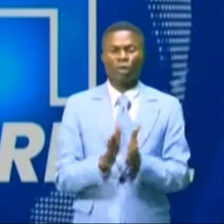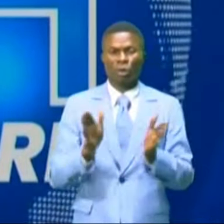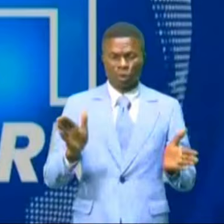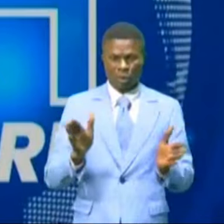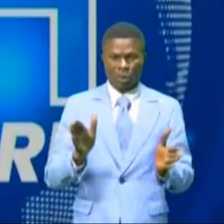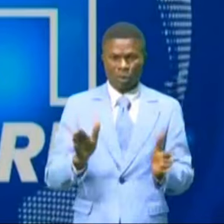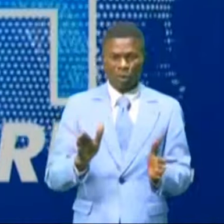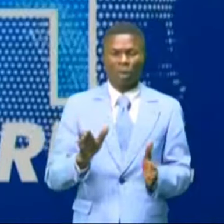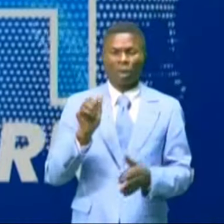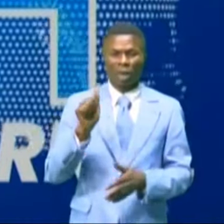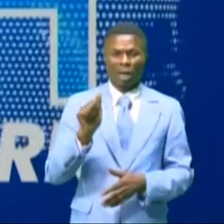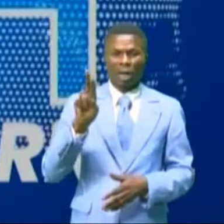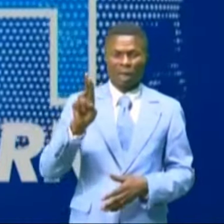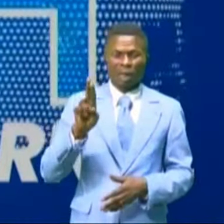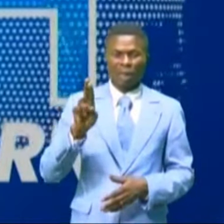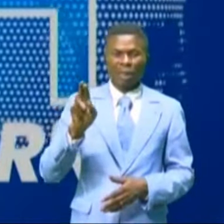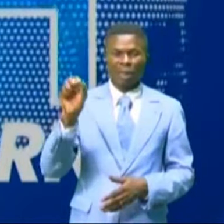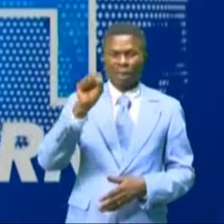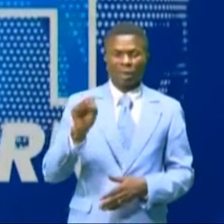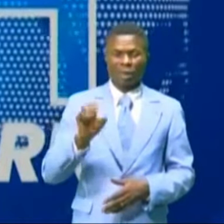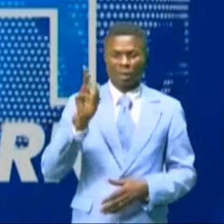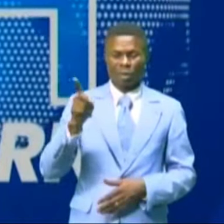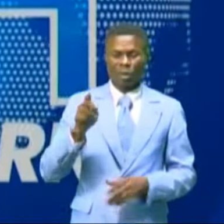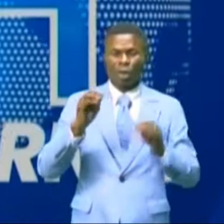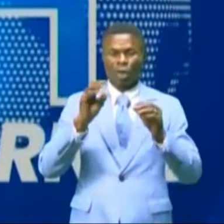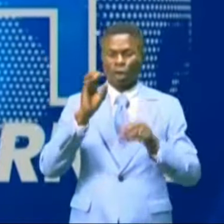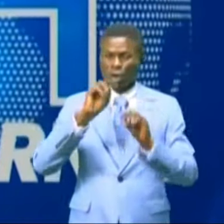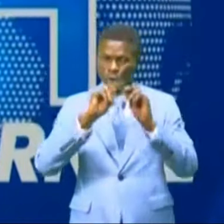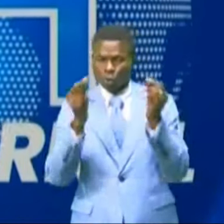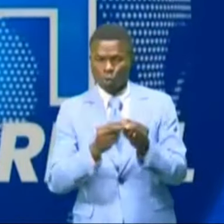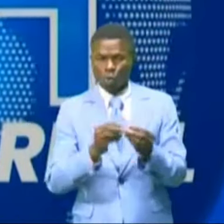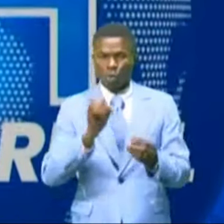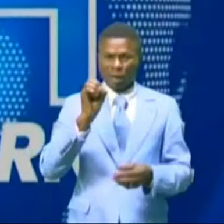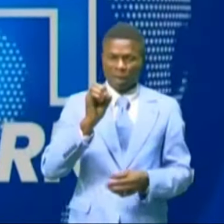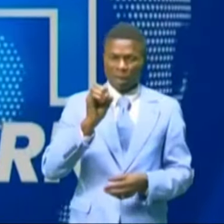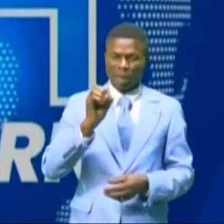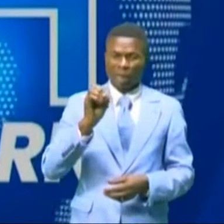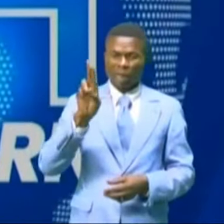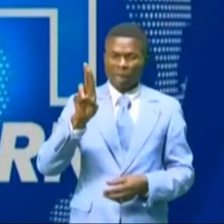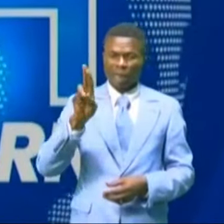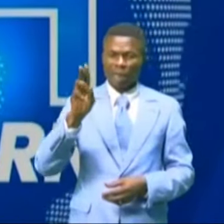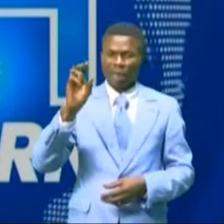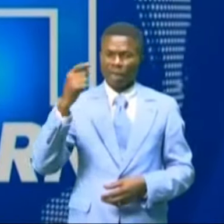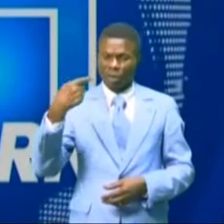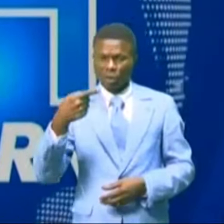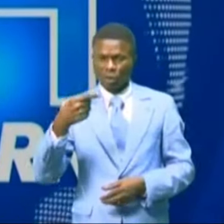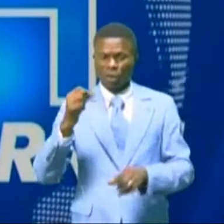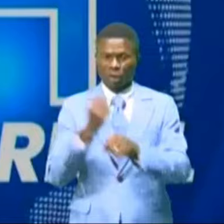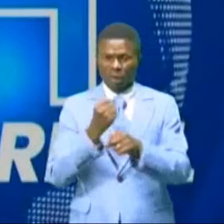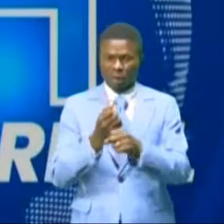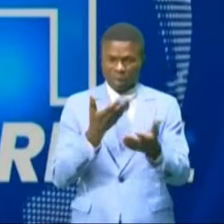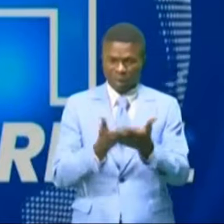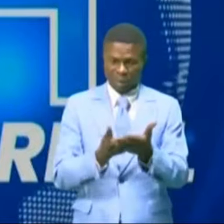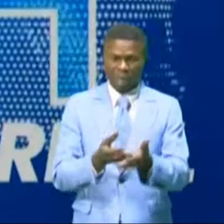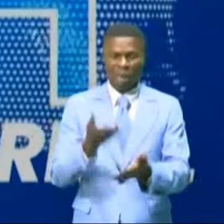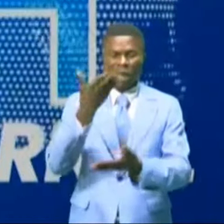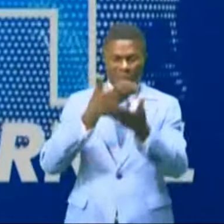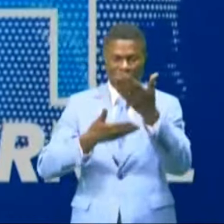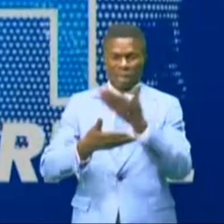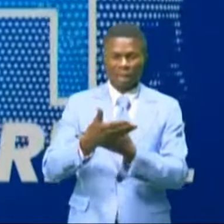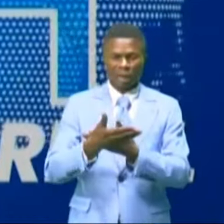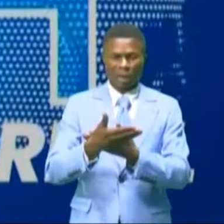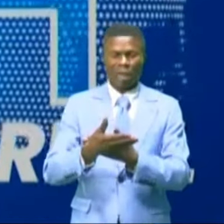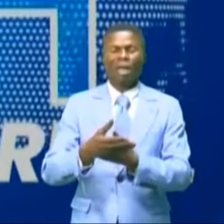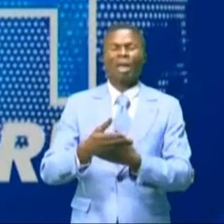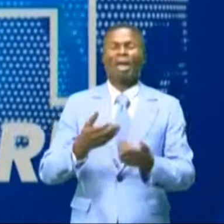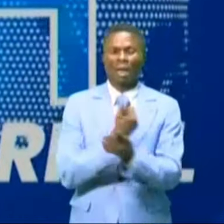de l'ARCP et du groupe ERG. 12 sociétés non éligibles à sous-traitance vont laisser la place à celles qui répondent